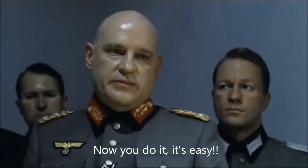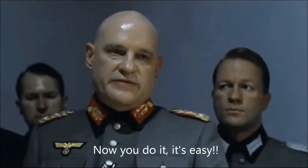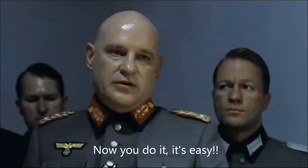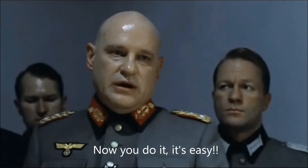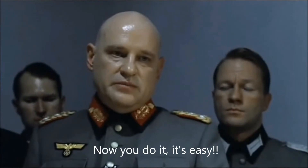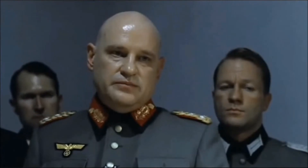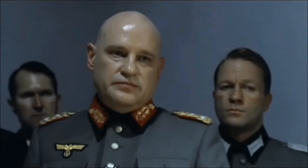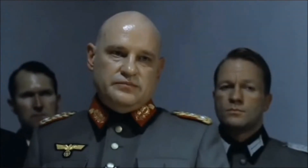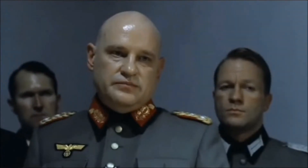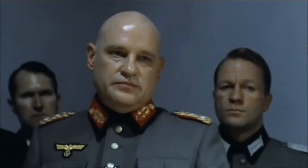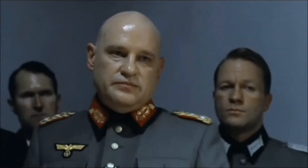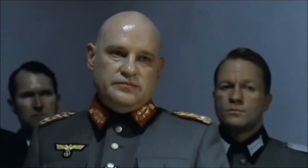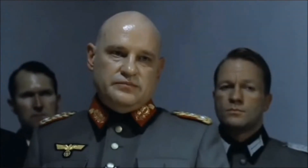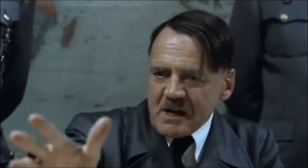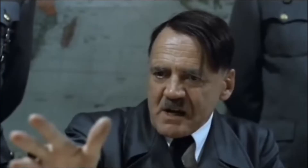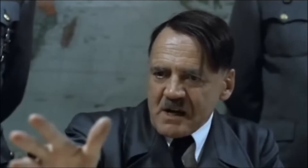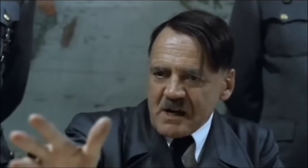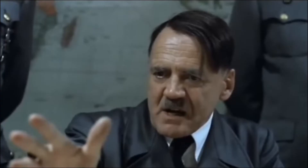Dann ist die 9. Armee verloren.